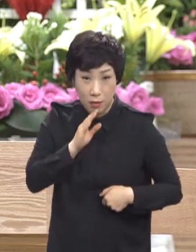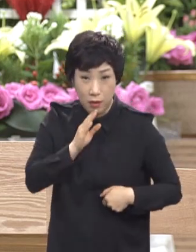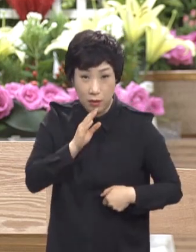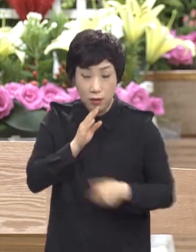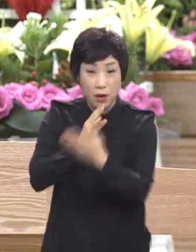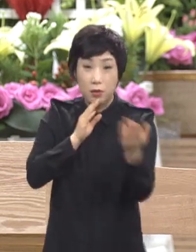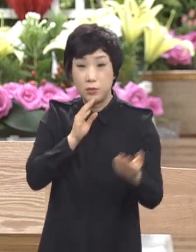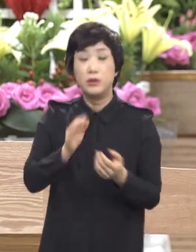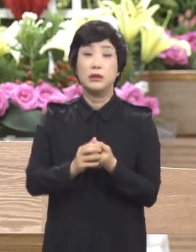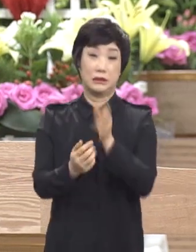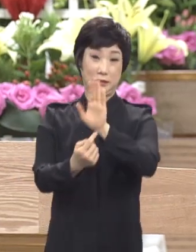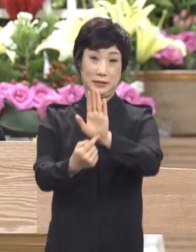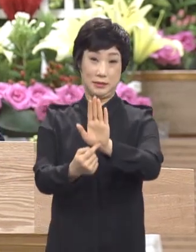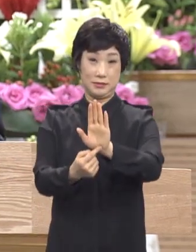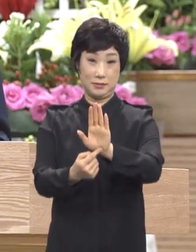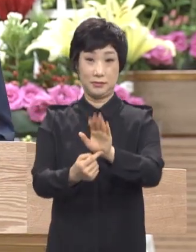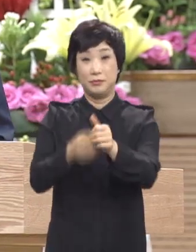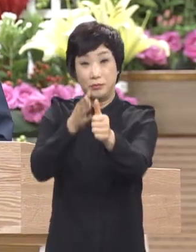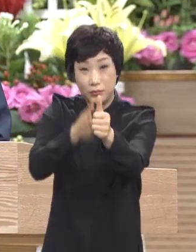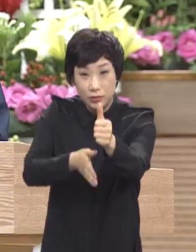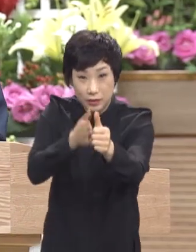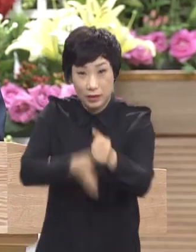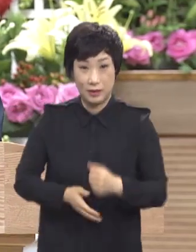함께 나타나리라 믿습니다.